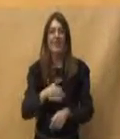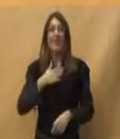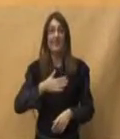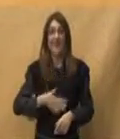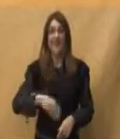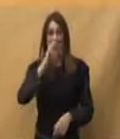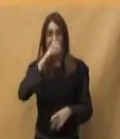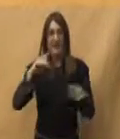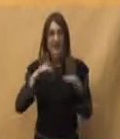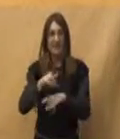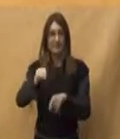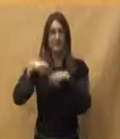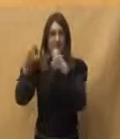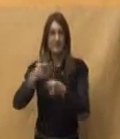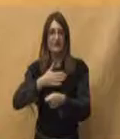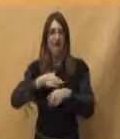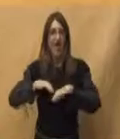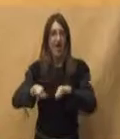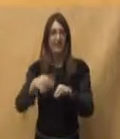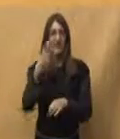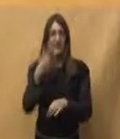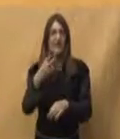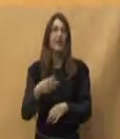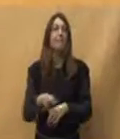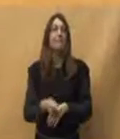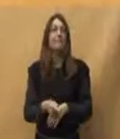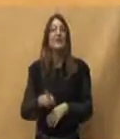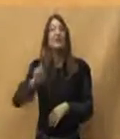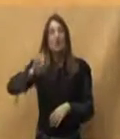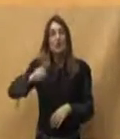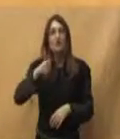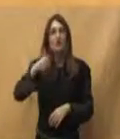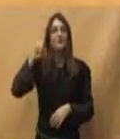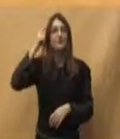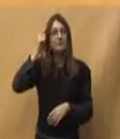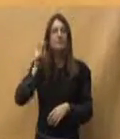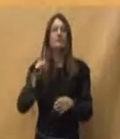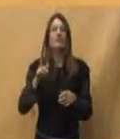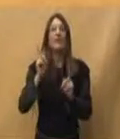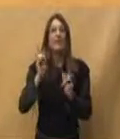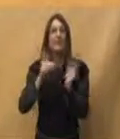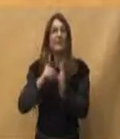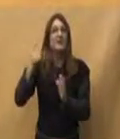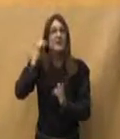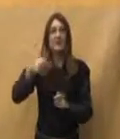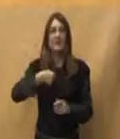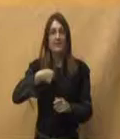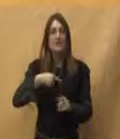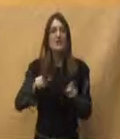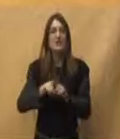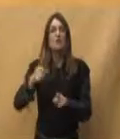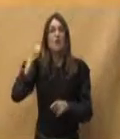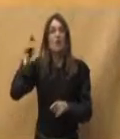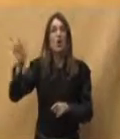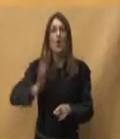gledatelji, ja mislim da ste ostavili vaše adrese dvije na koje ćemo, a još ja sve jednom podsjećam, svakako nazovite nas, ali svakako nazovite